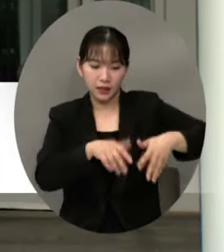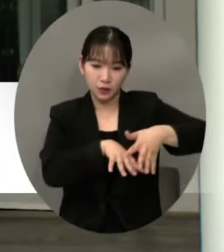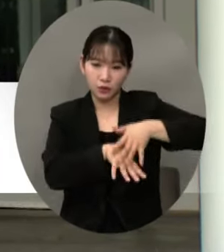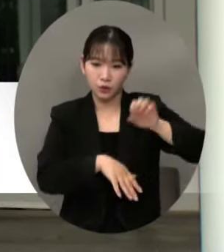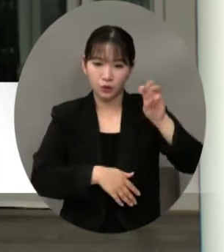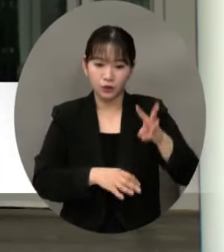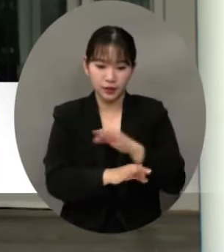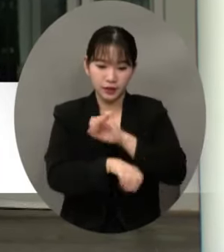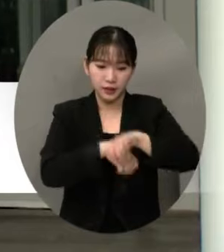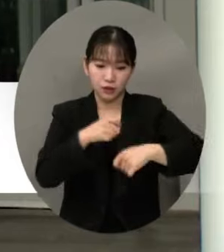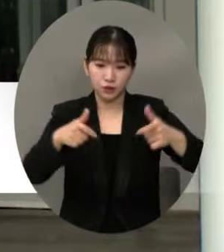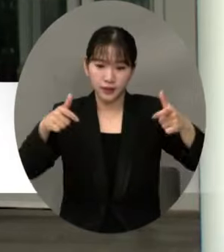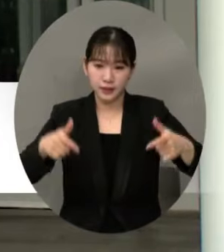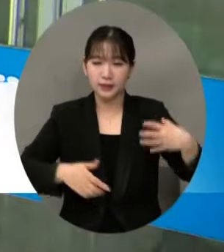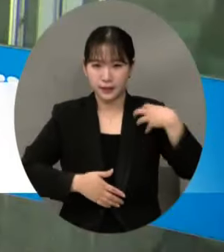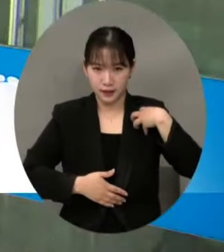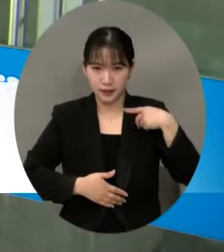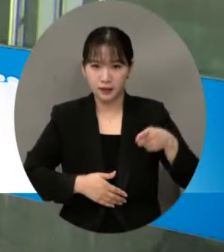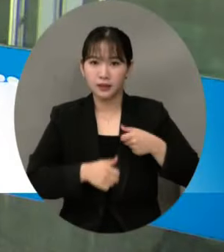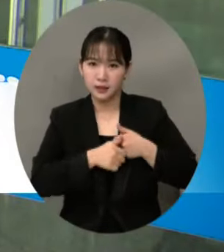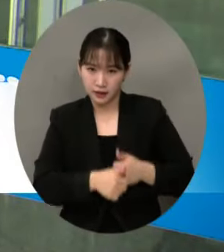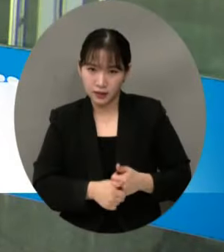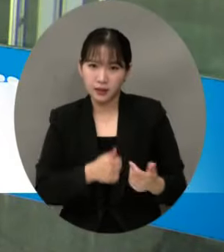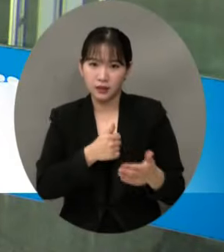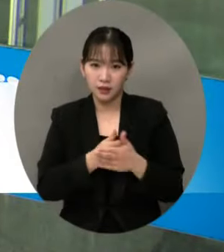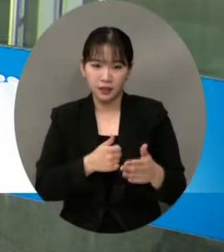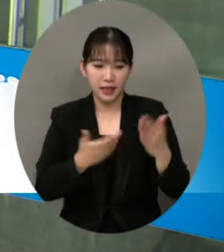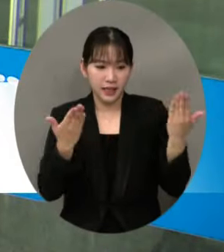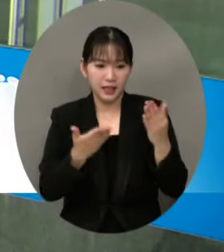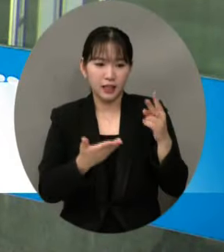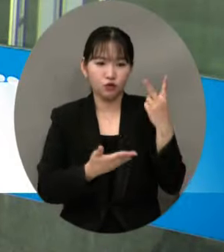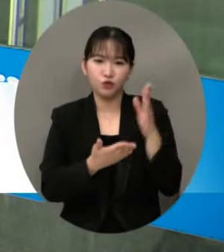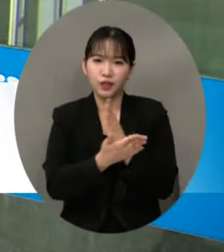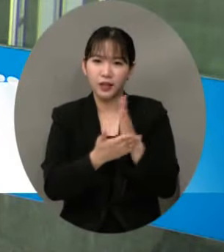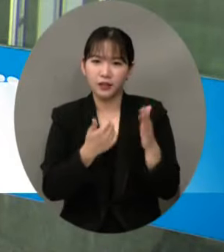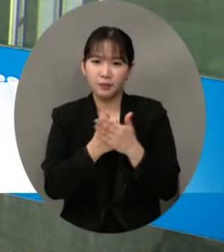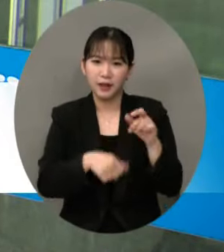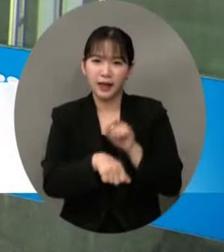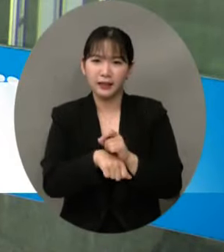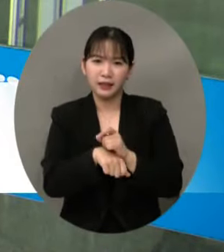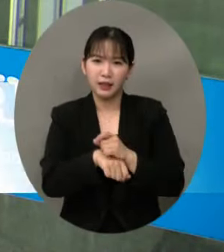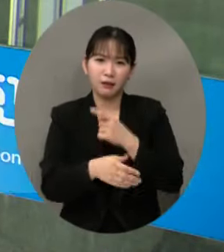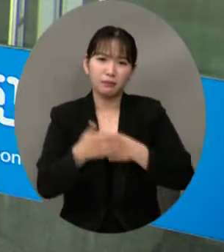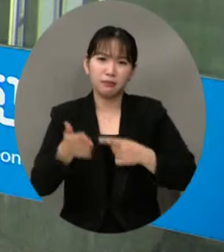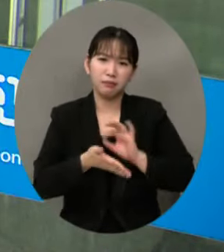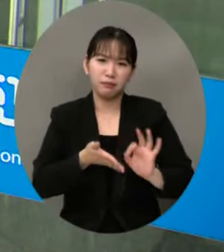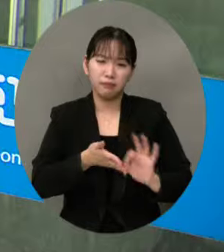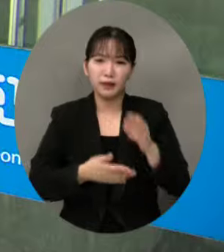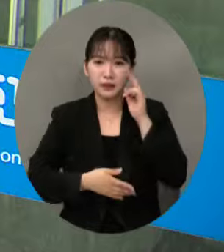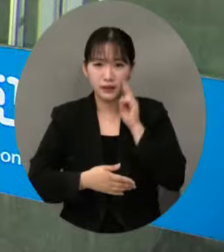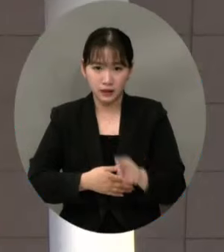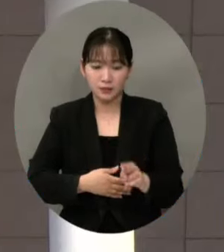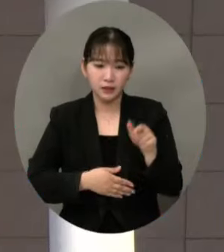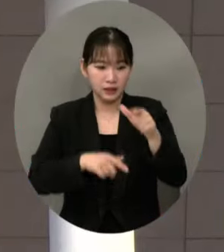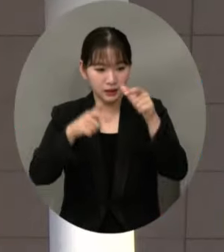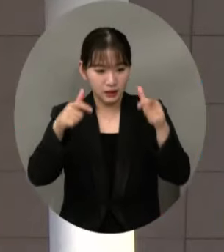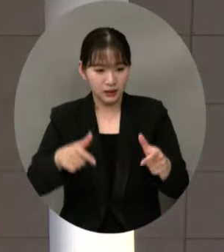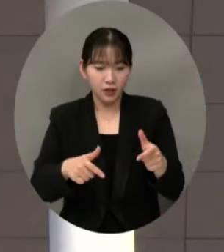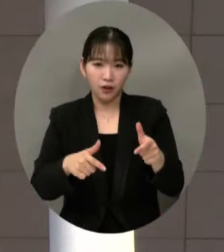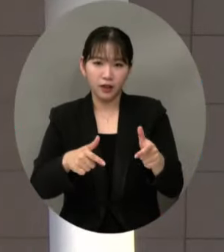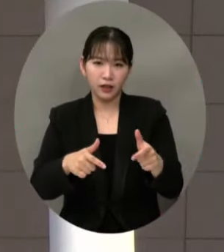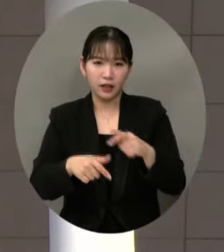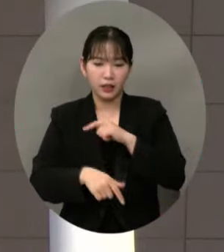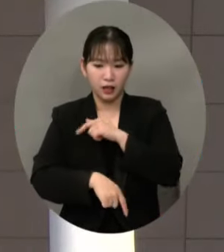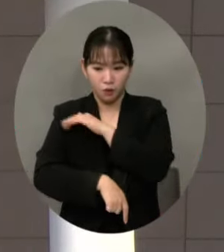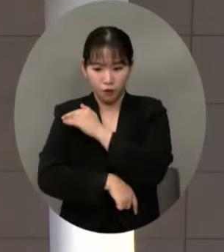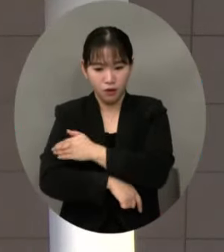광주 경제 자유구역 청이 수행함에 따라 업무 이원화로 행정의 비효율성이 커지고 해당 지역 기초 지자체의 자치권이